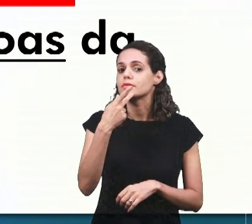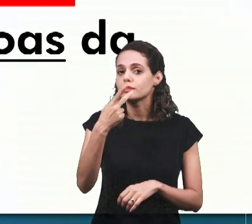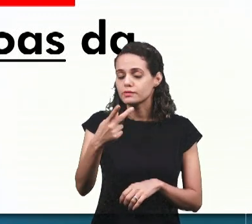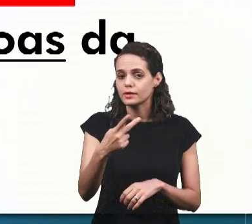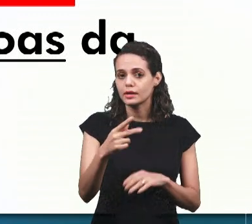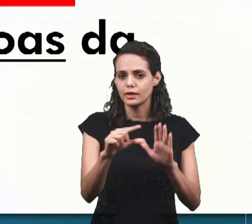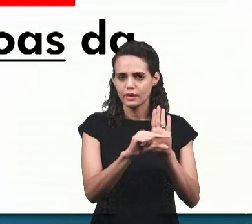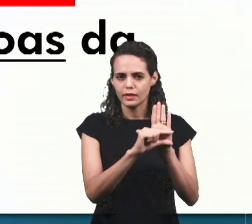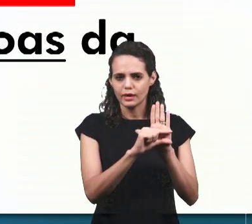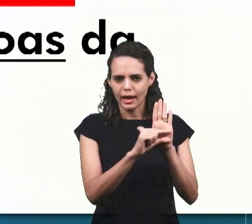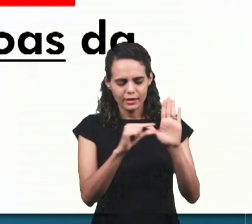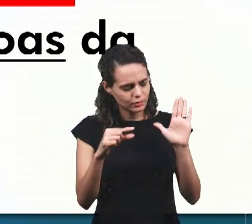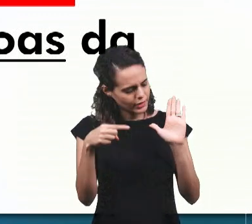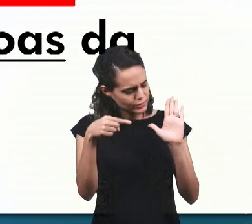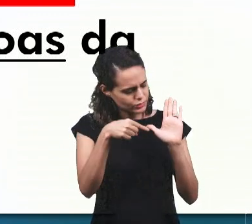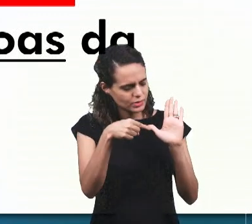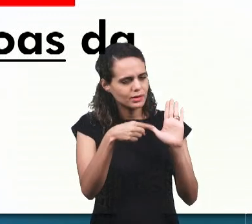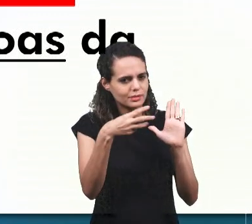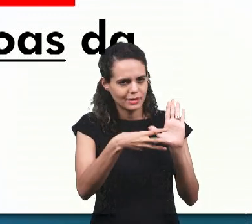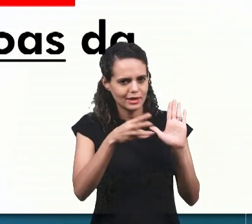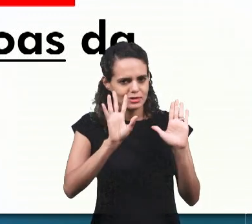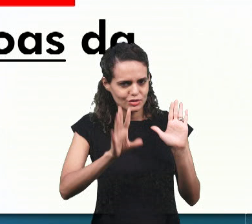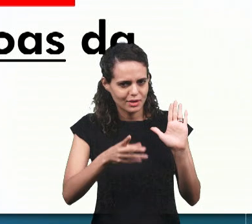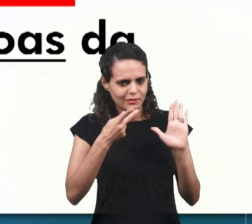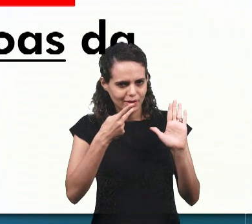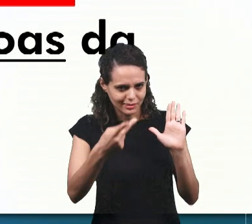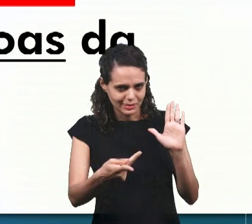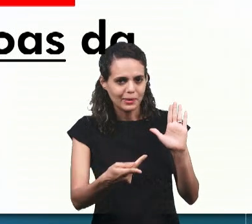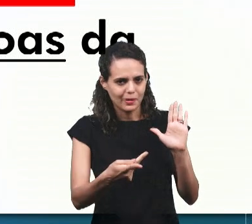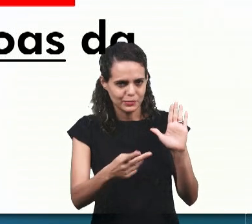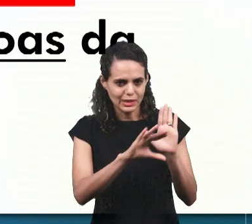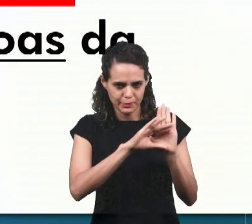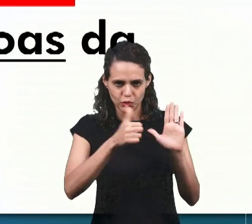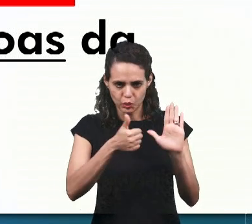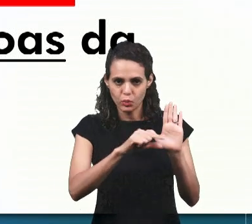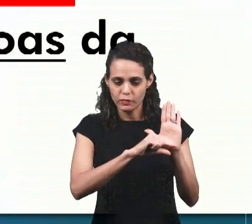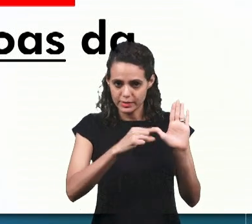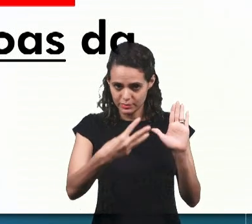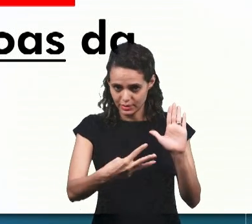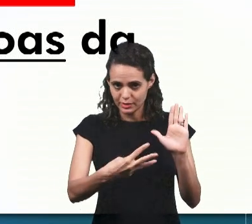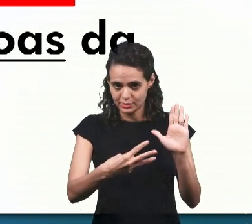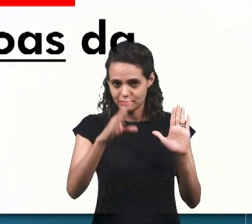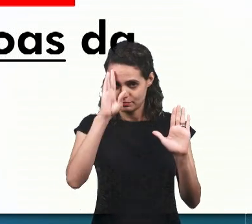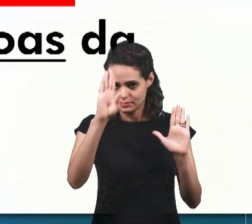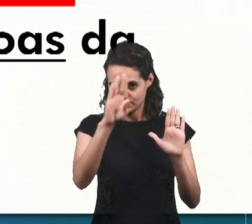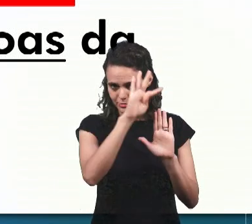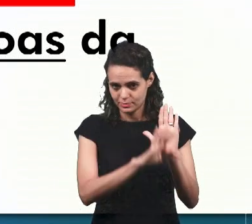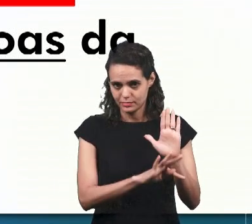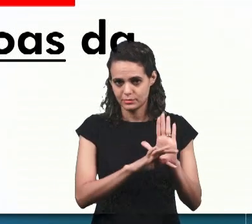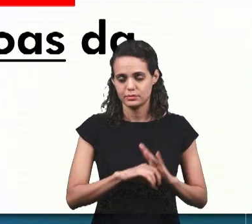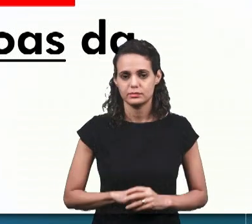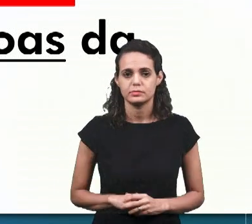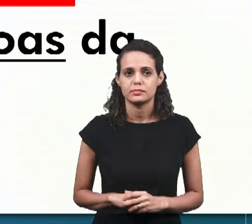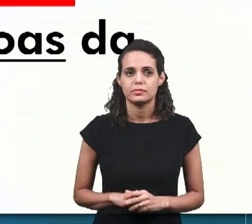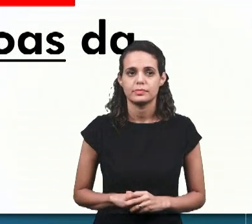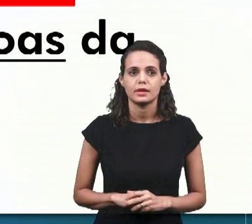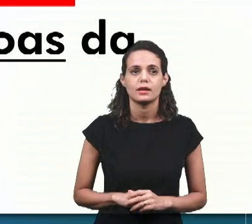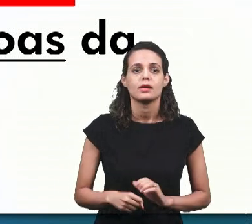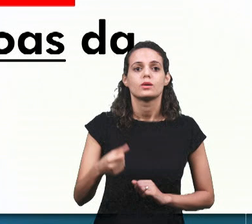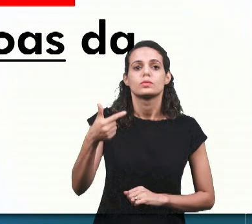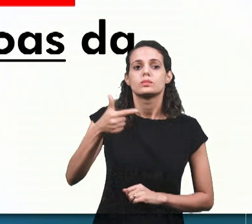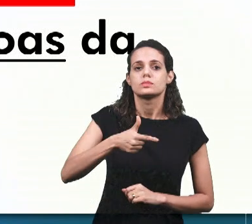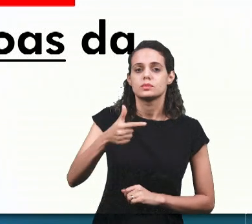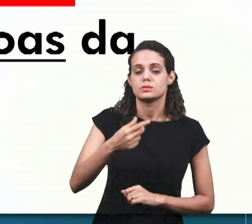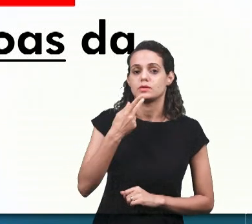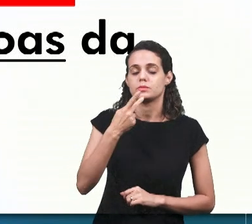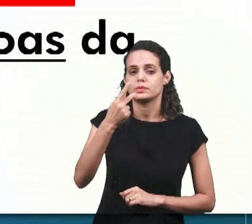ce texte que nous avons présenté comme texte de base de cette école biblique dominicale. La deuxième question, mettez en évidence les figures